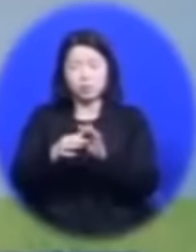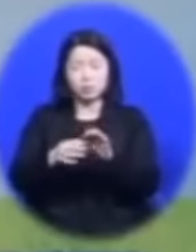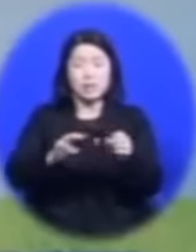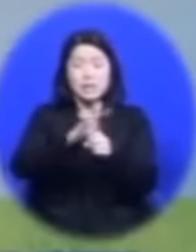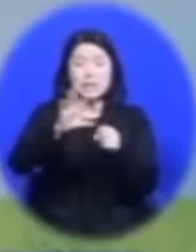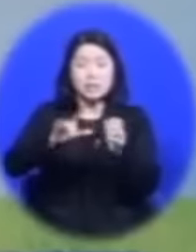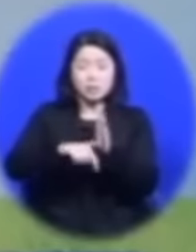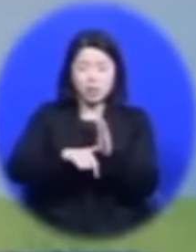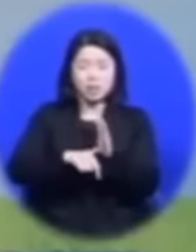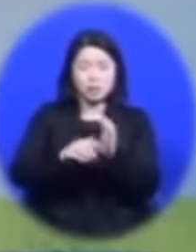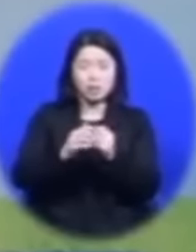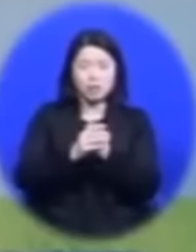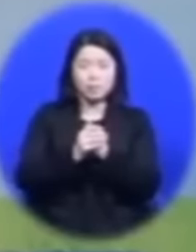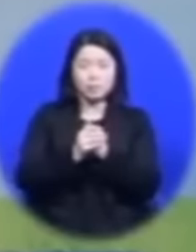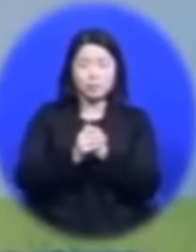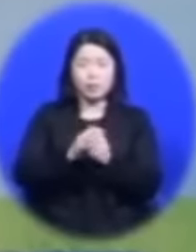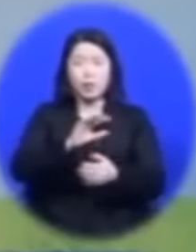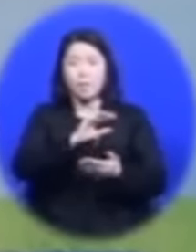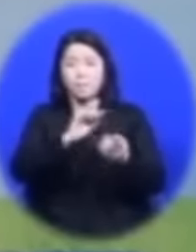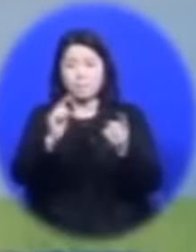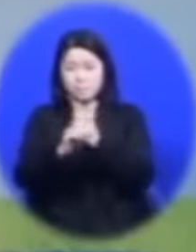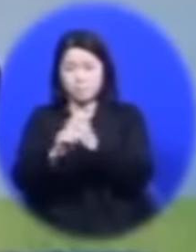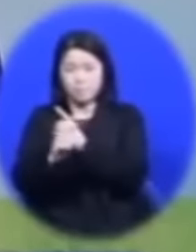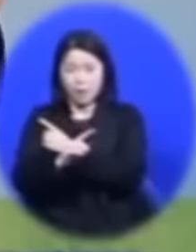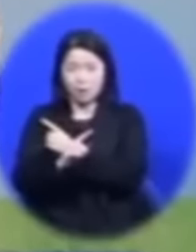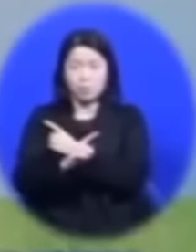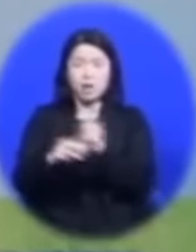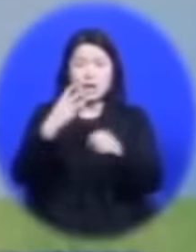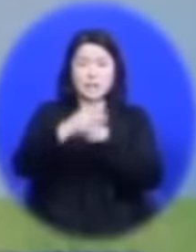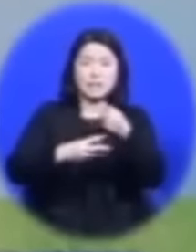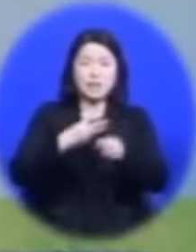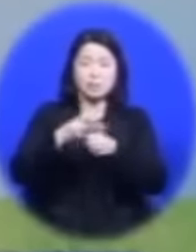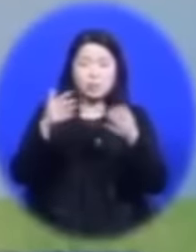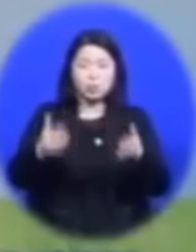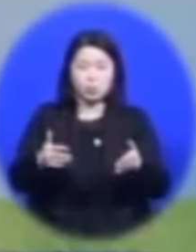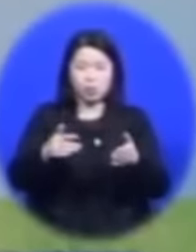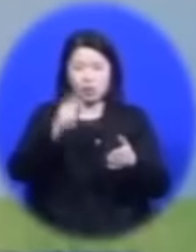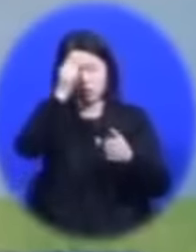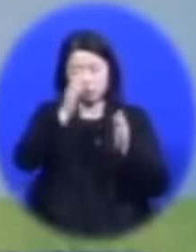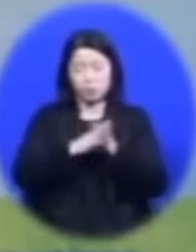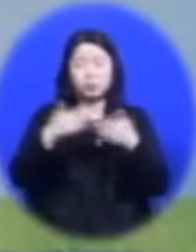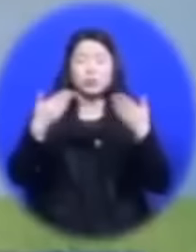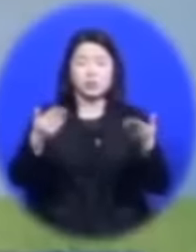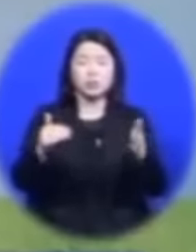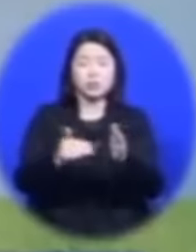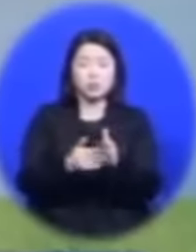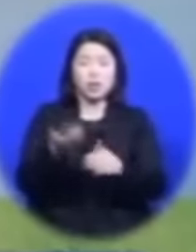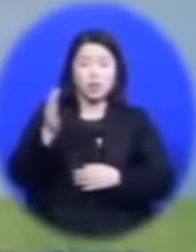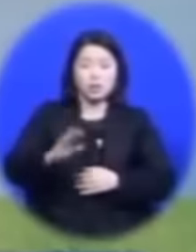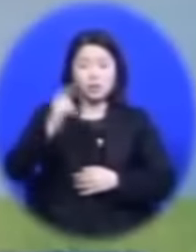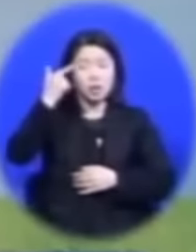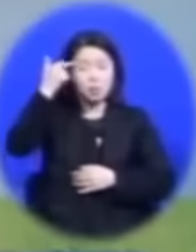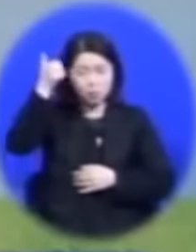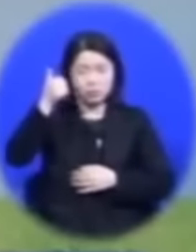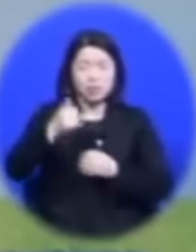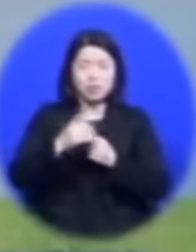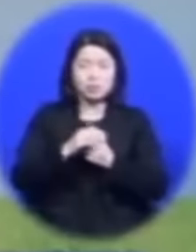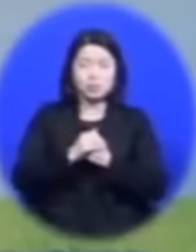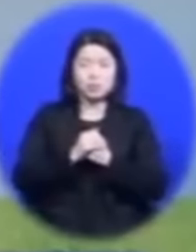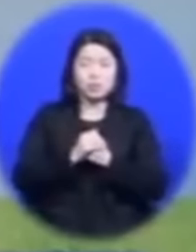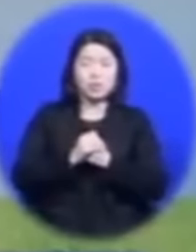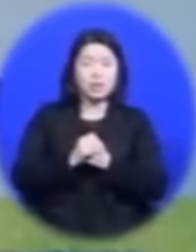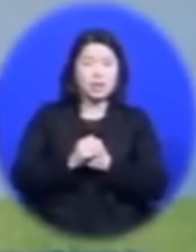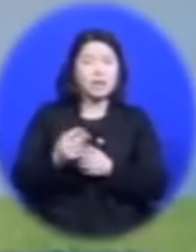24시간 교대로 온 교회가 3년 동안 기도를 한 겁니다. 그러나 목사님은